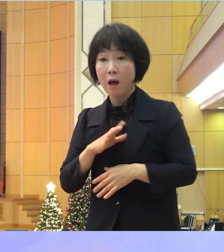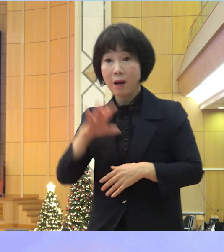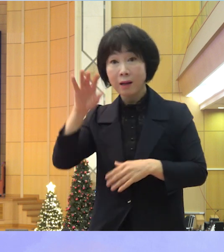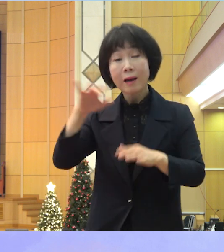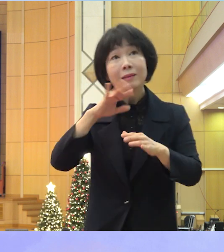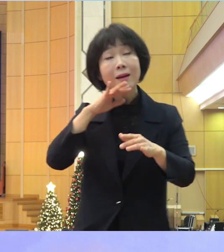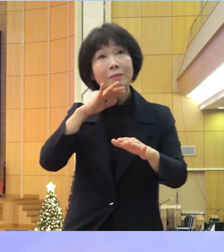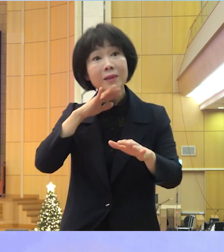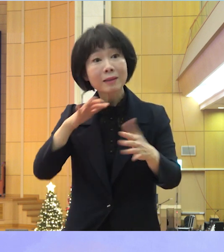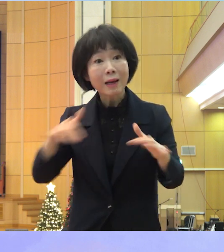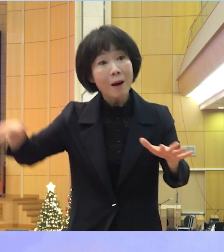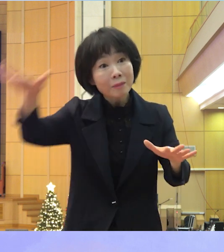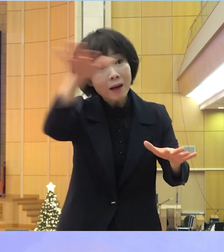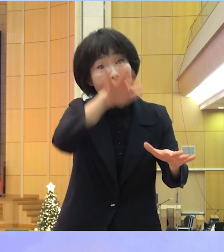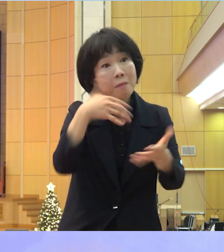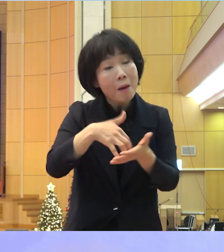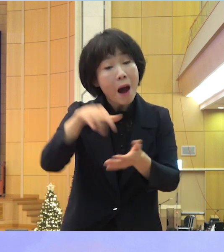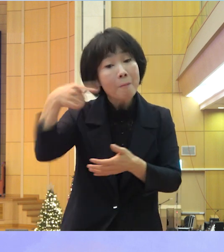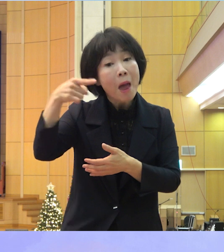100명 중에